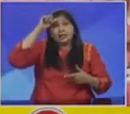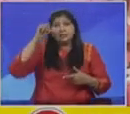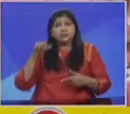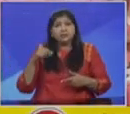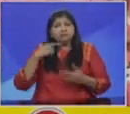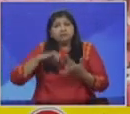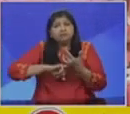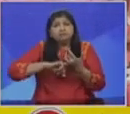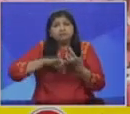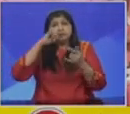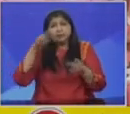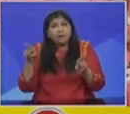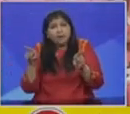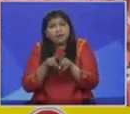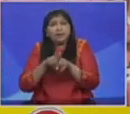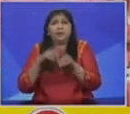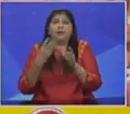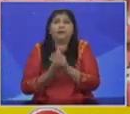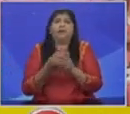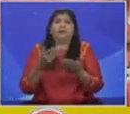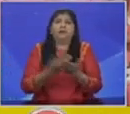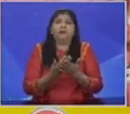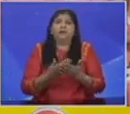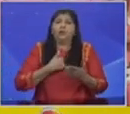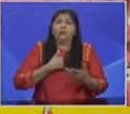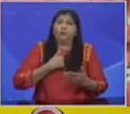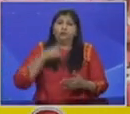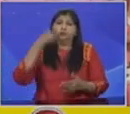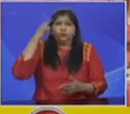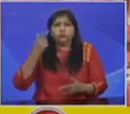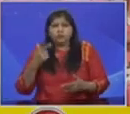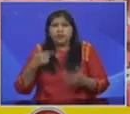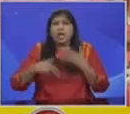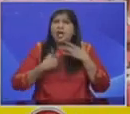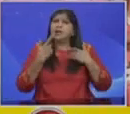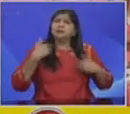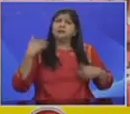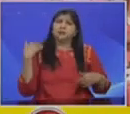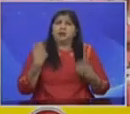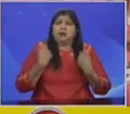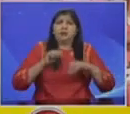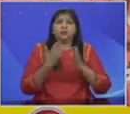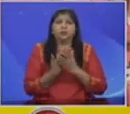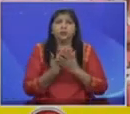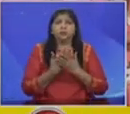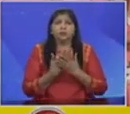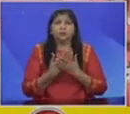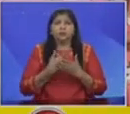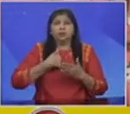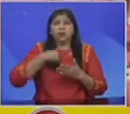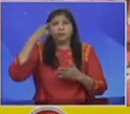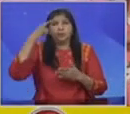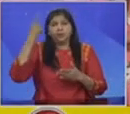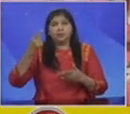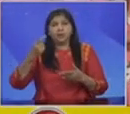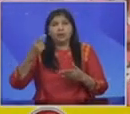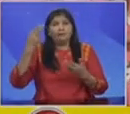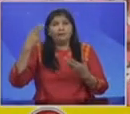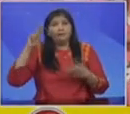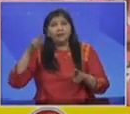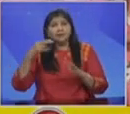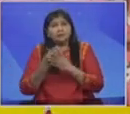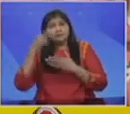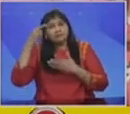वो मानते हैं कि आत्मनिर्भर होने का अर्थ है कि अपनी किस्मत का फैसला खुद